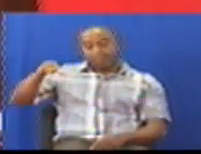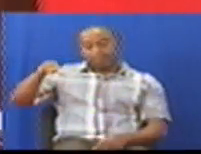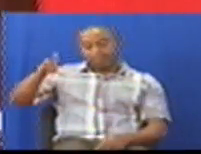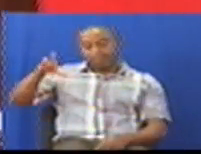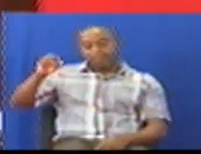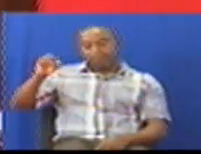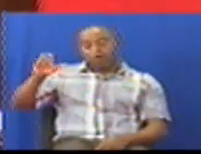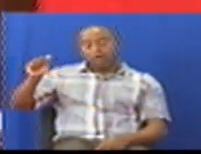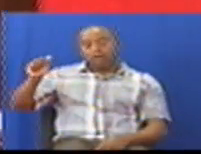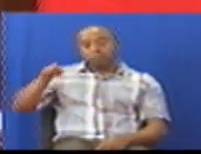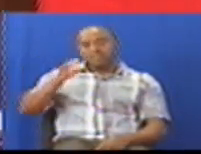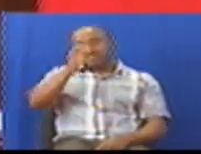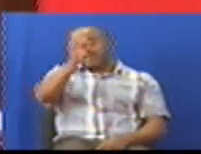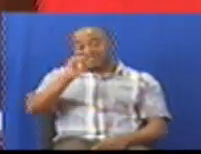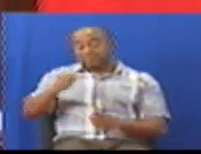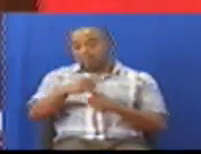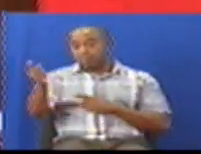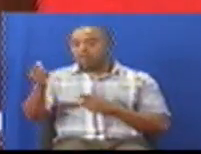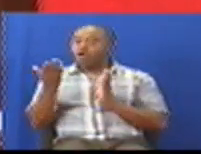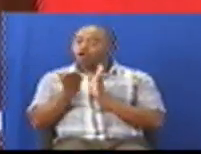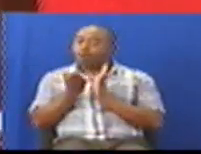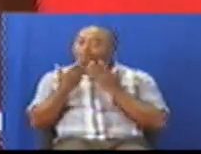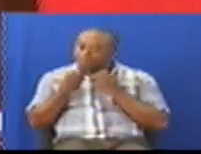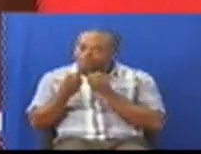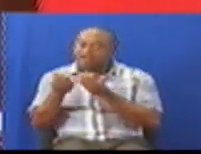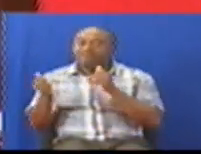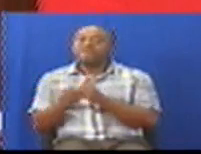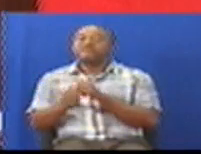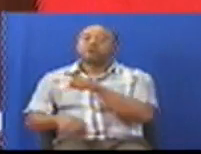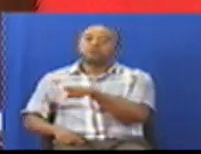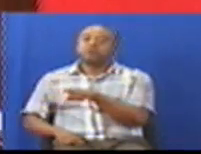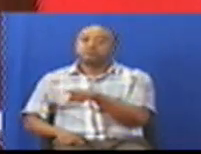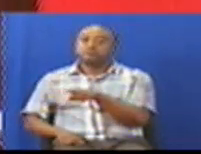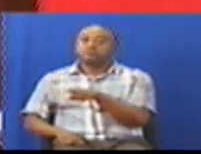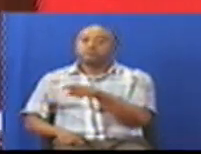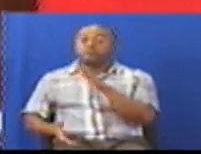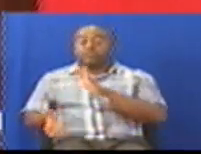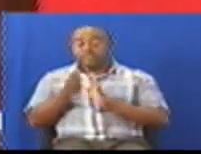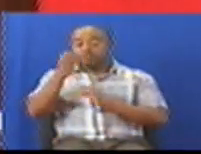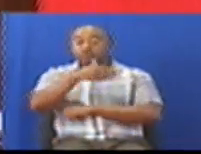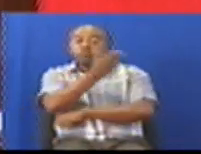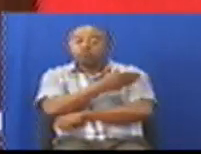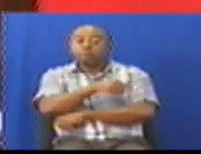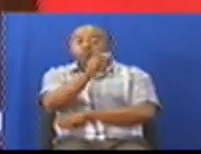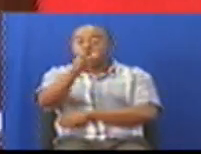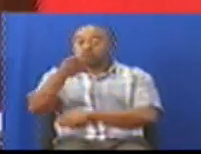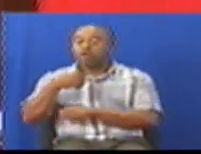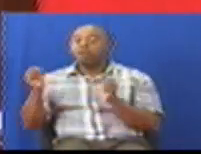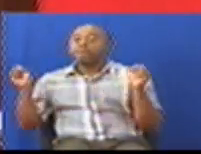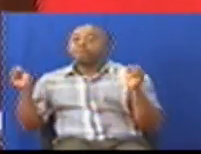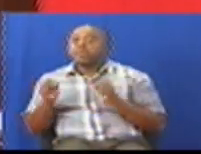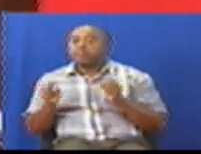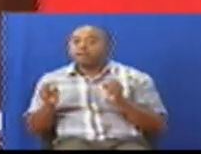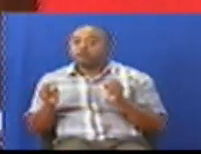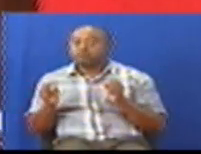100%. Tunaiomba kupata vifaa tiba ili ianze iweze kuhudumia wana Makambako.